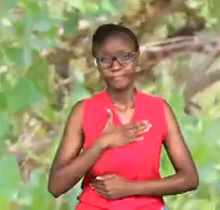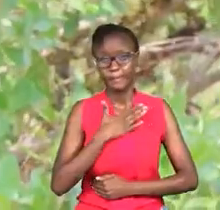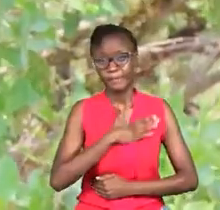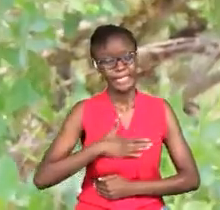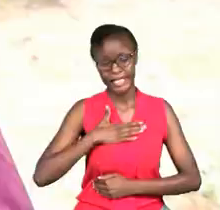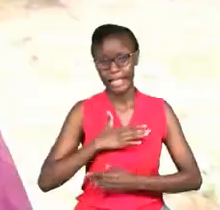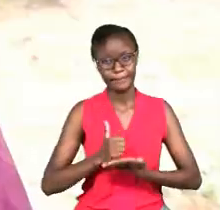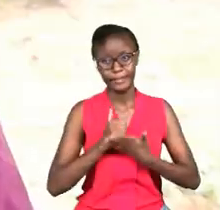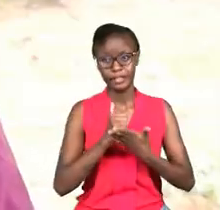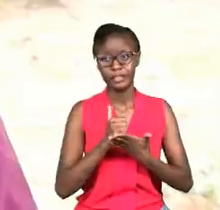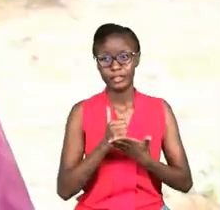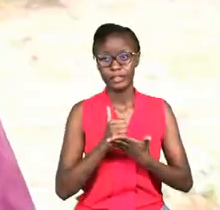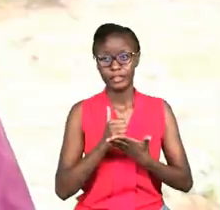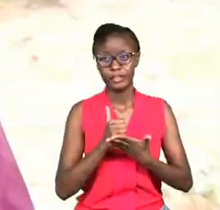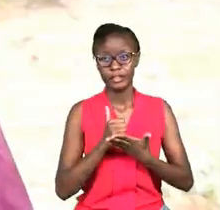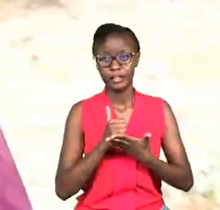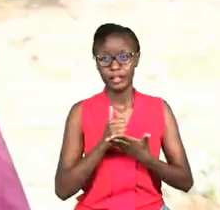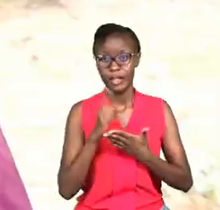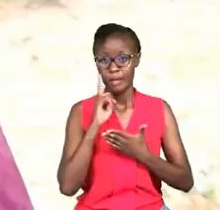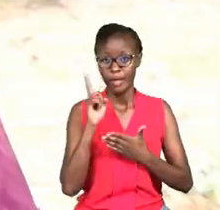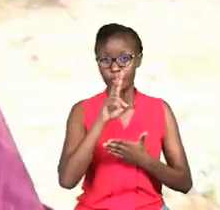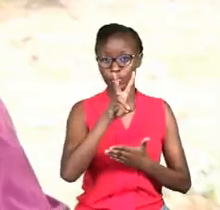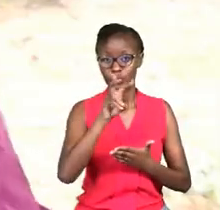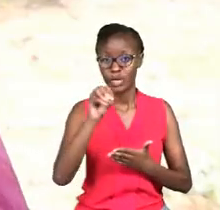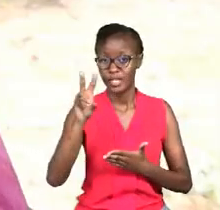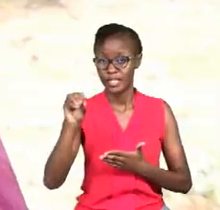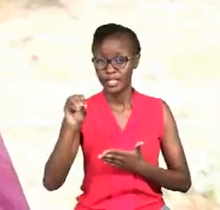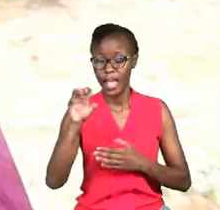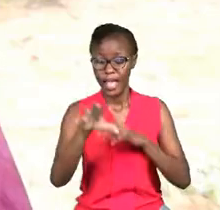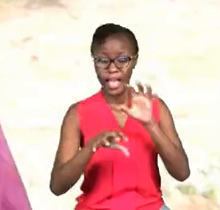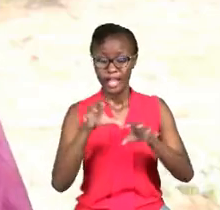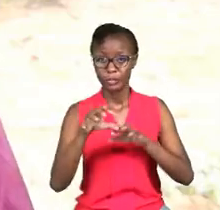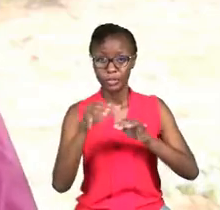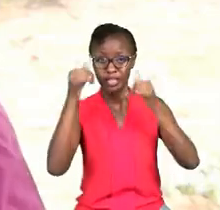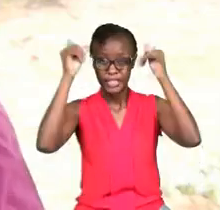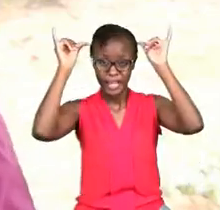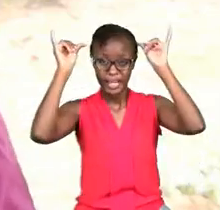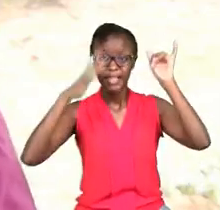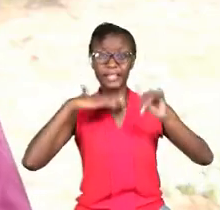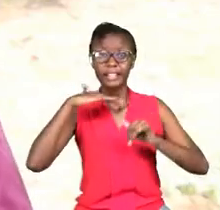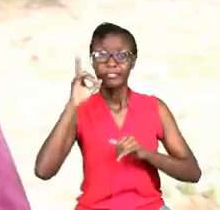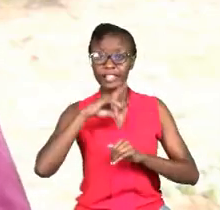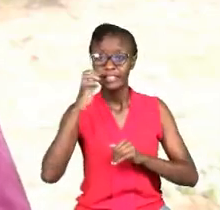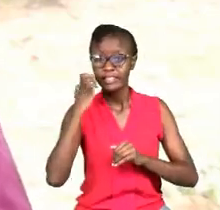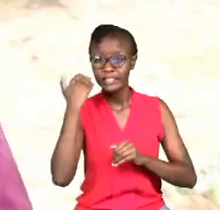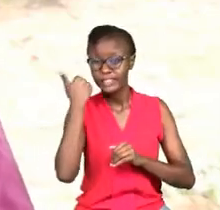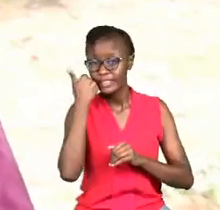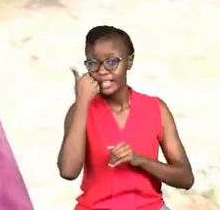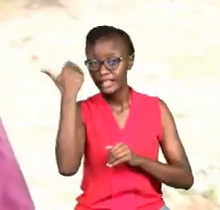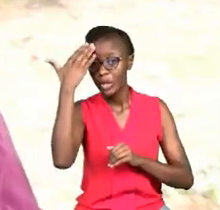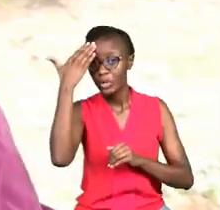Msaidizi yote. Takriban mifugo 200 waliweza kuangamia kutokana na ugonjwa usiojulikana, hivyo basi